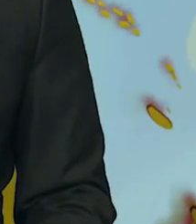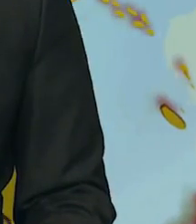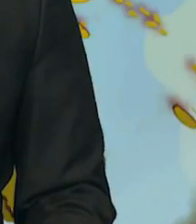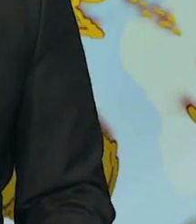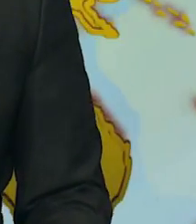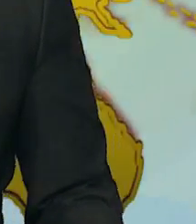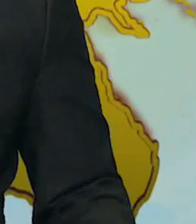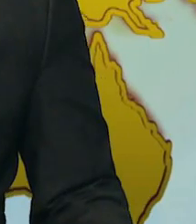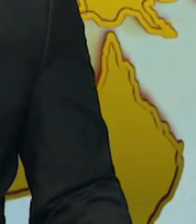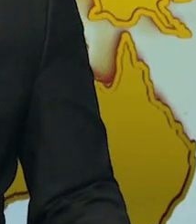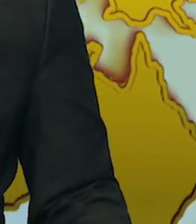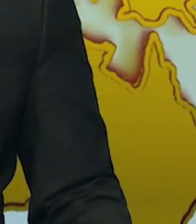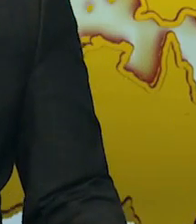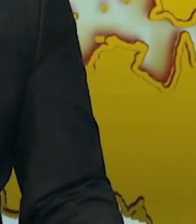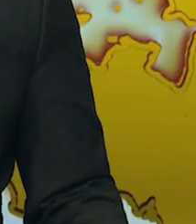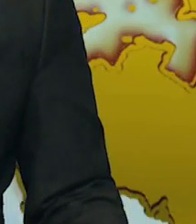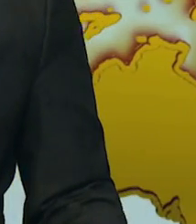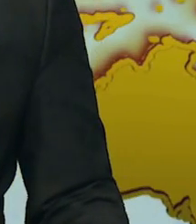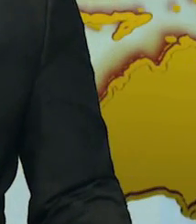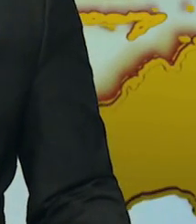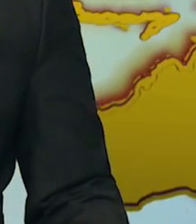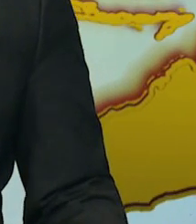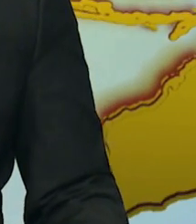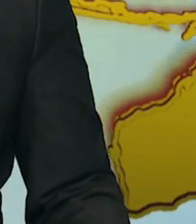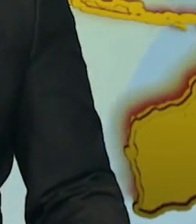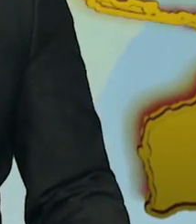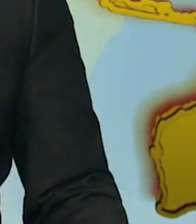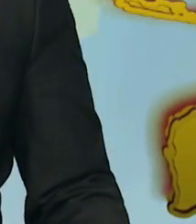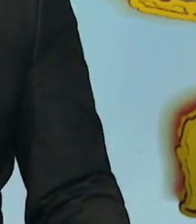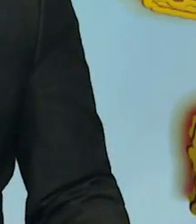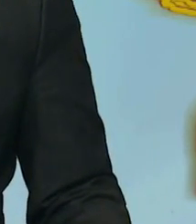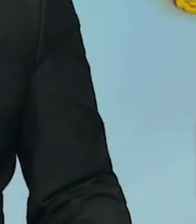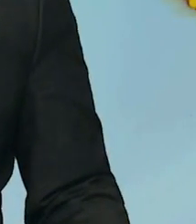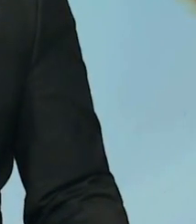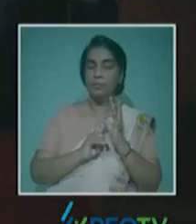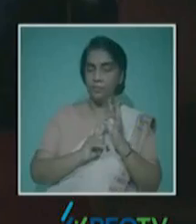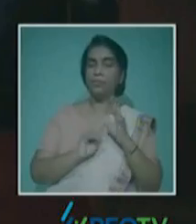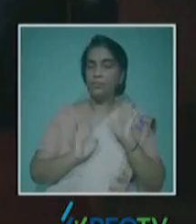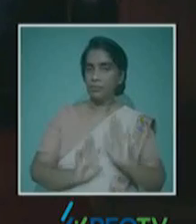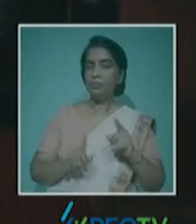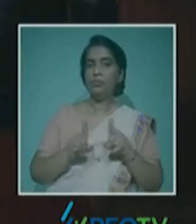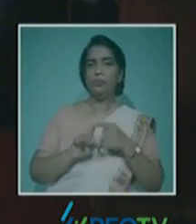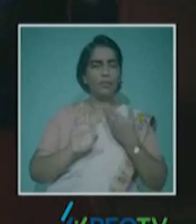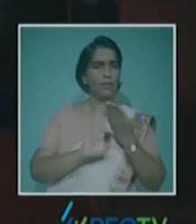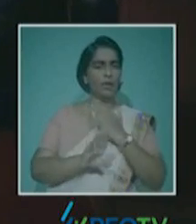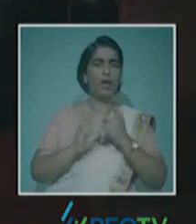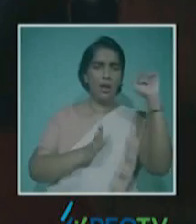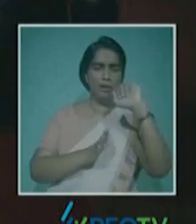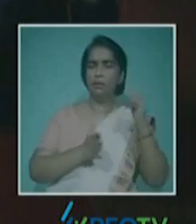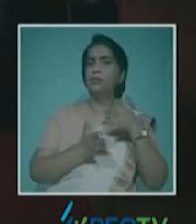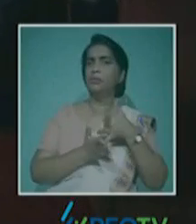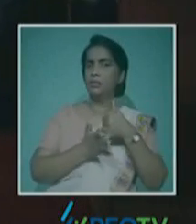IMF සහ MCC ගිවිසුම හේතුවෙන් පාර්ලිමේන්තුව ඊයේ දින උණුසුම් වුණා. මේ එහිදී පළ වූ අදහස්. පසුගිය ආසියානු